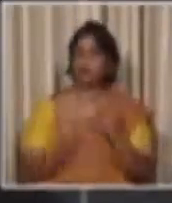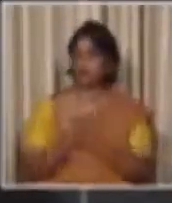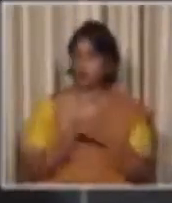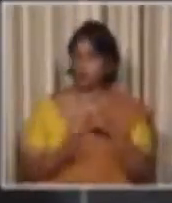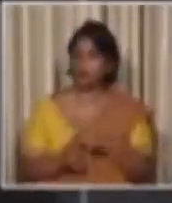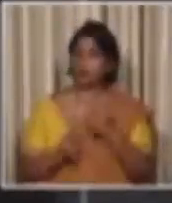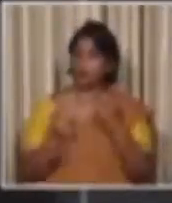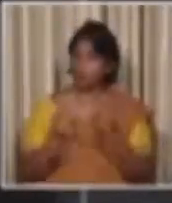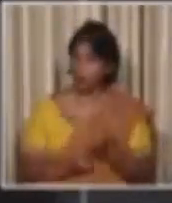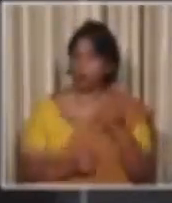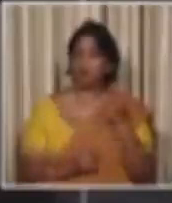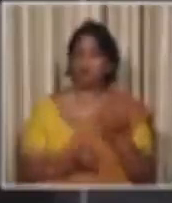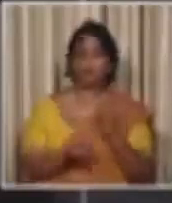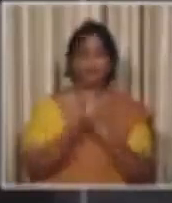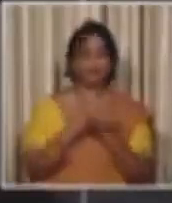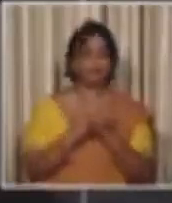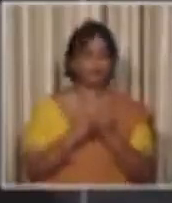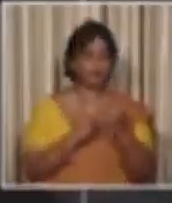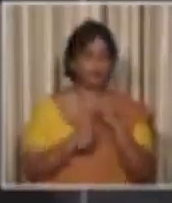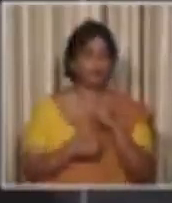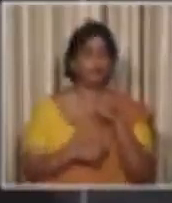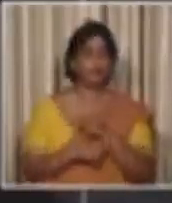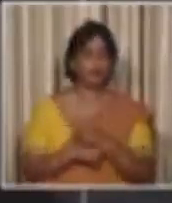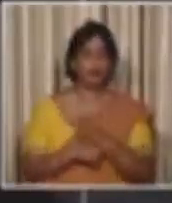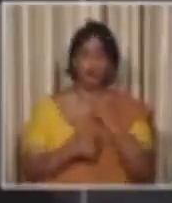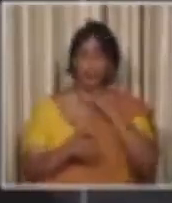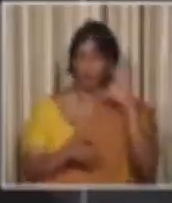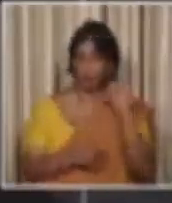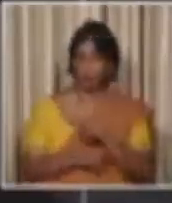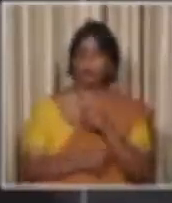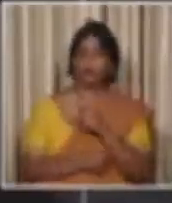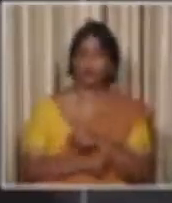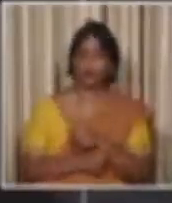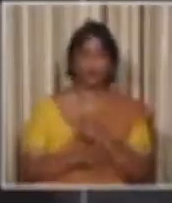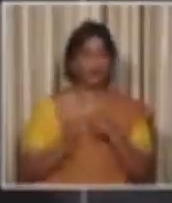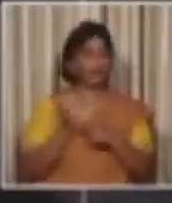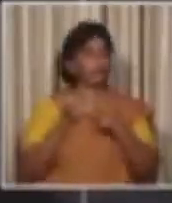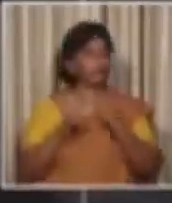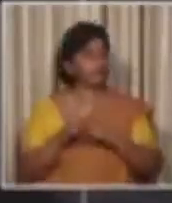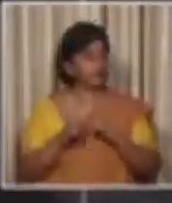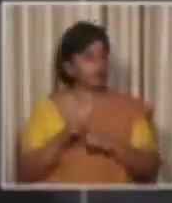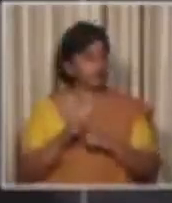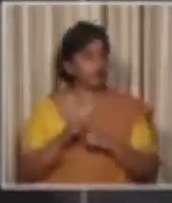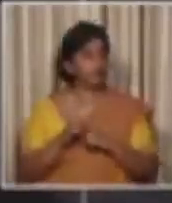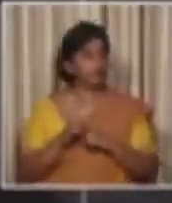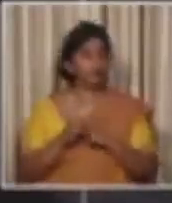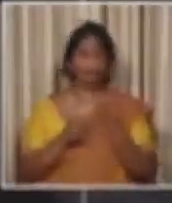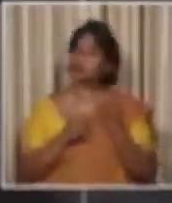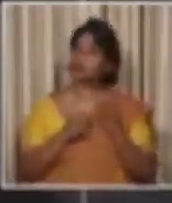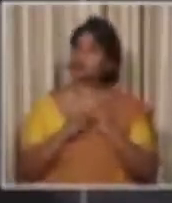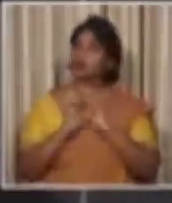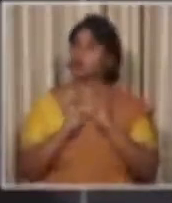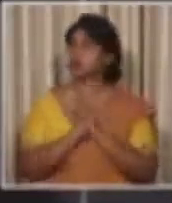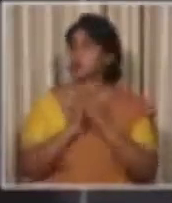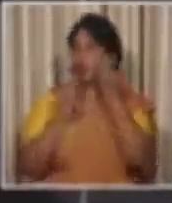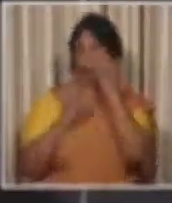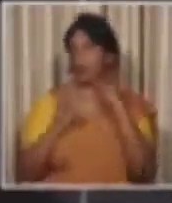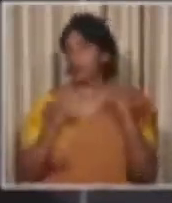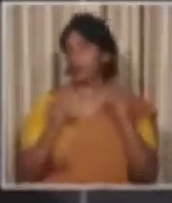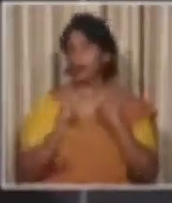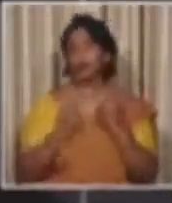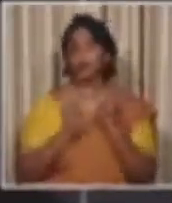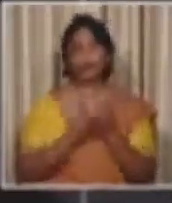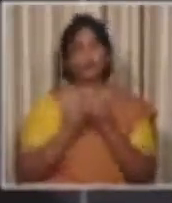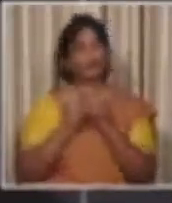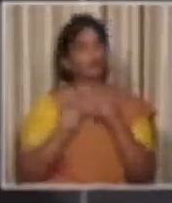මේකට වහාම පරීක්ෂණයක් කරන්න. මේගොල්ලෝ කැඳවලා මේ ටෙන්ඩරය මේ මිලලන්සු ඇයි විවෘත කරන්න නැත්තේ, මේක වහාම